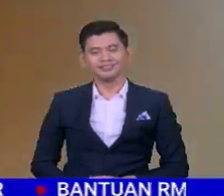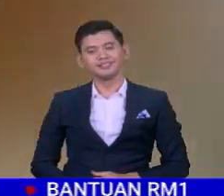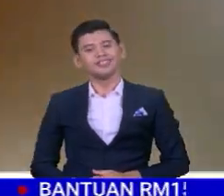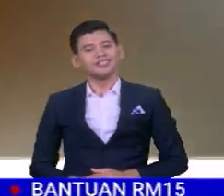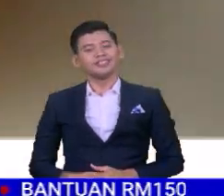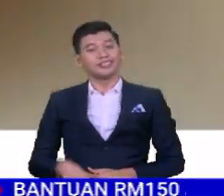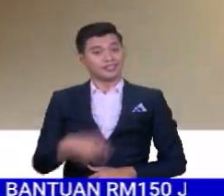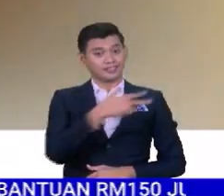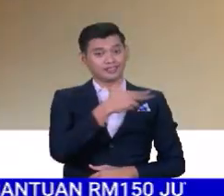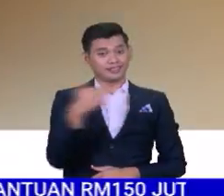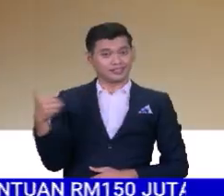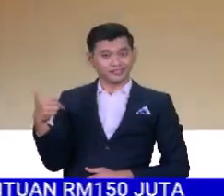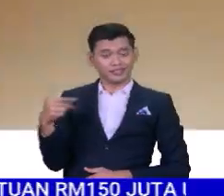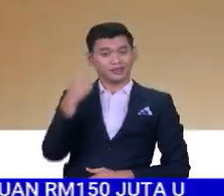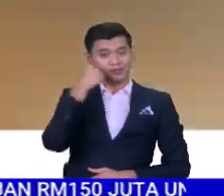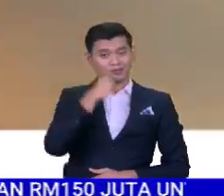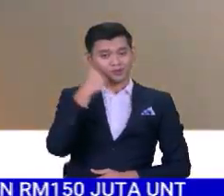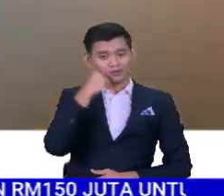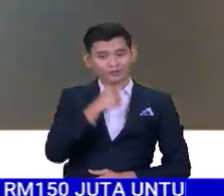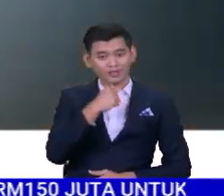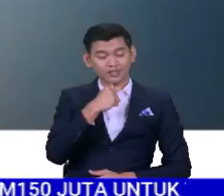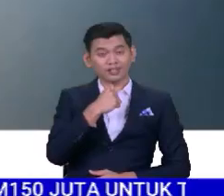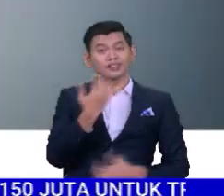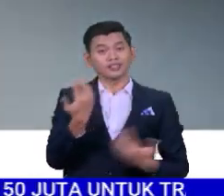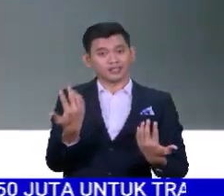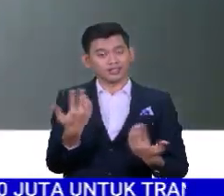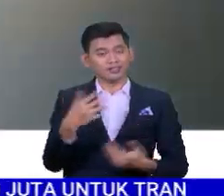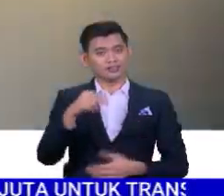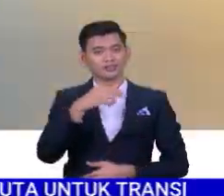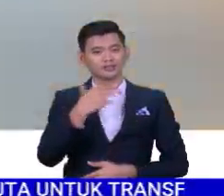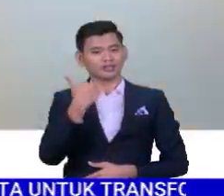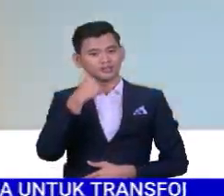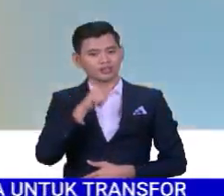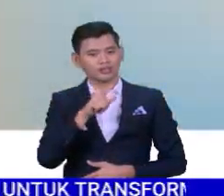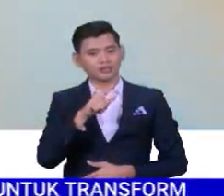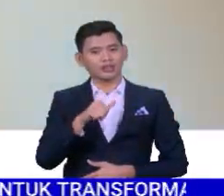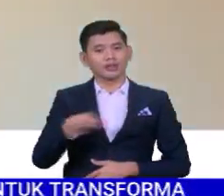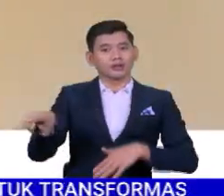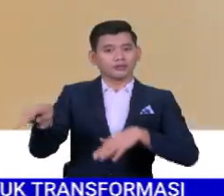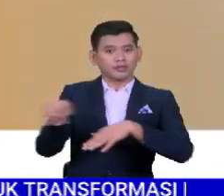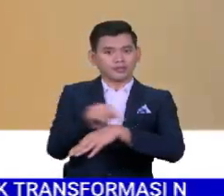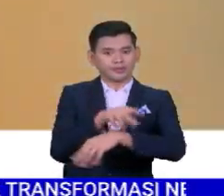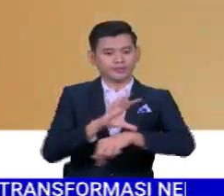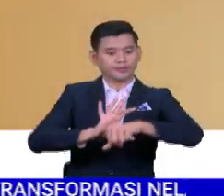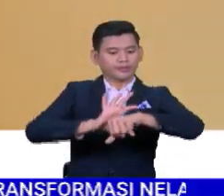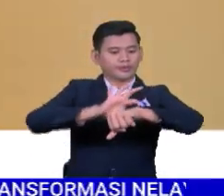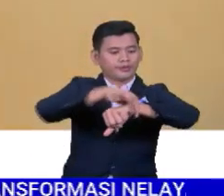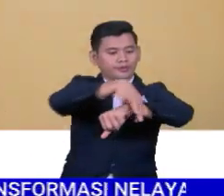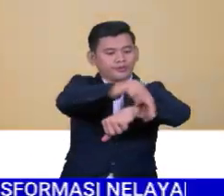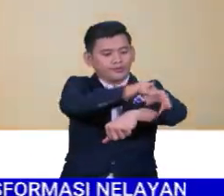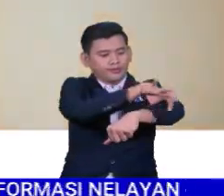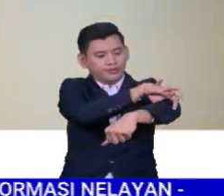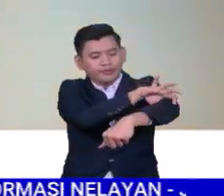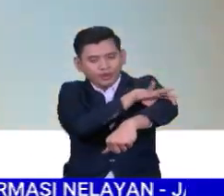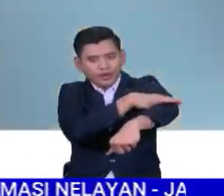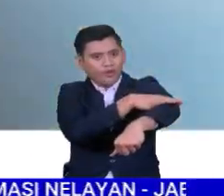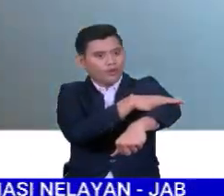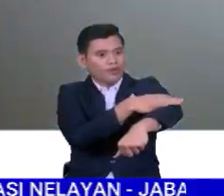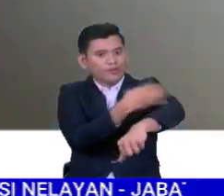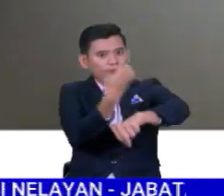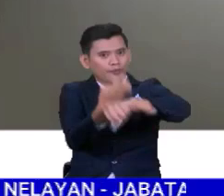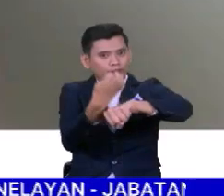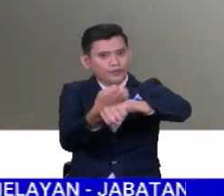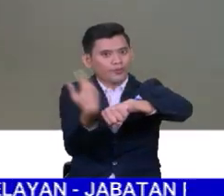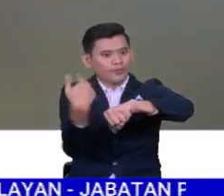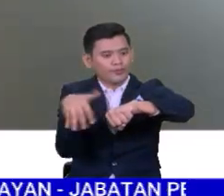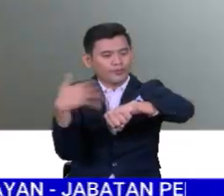Juga di Indonesia, seorang wanita tular di media sosial selepas memakai set barang kemas sebesar lengan. Emas yang